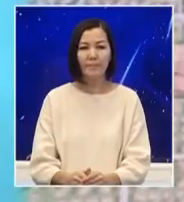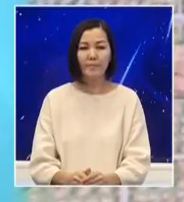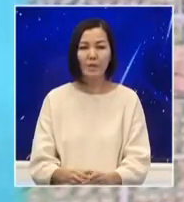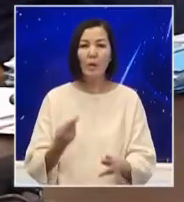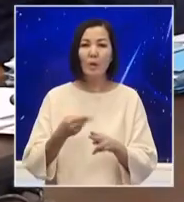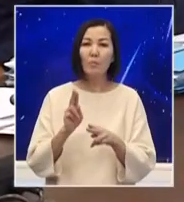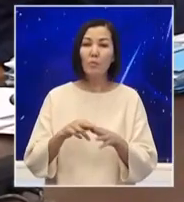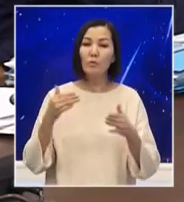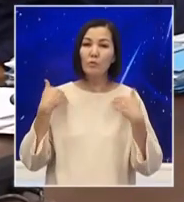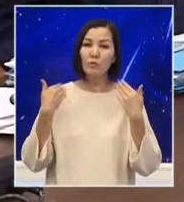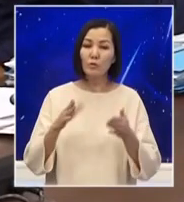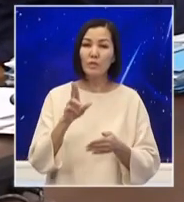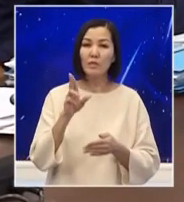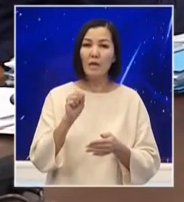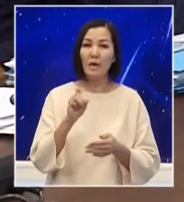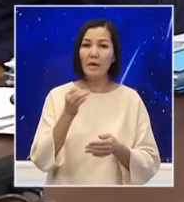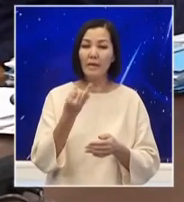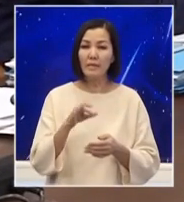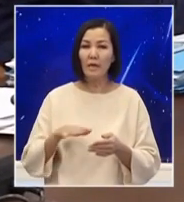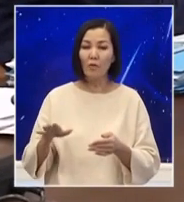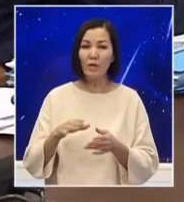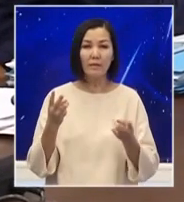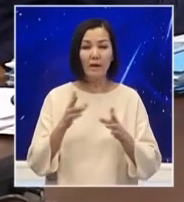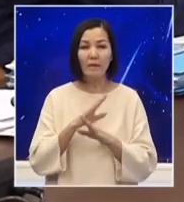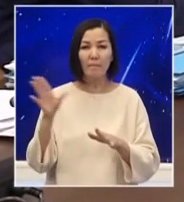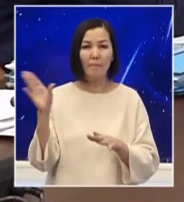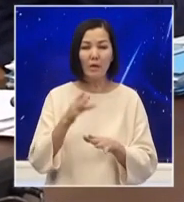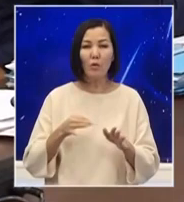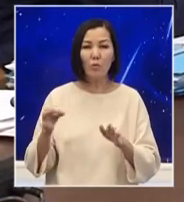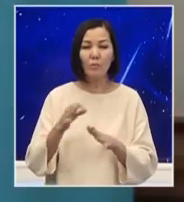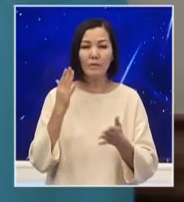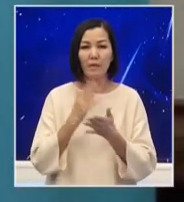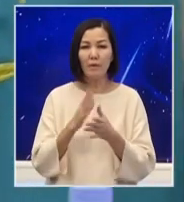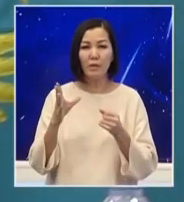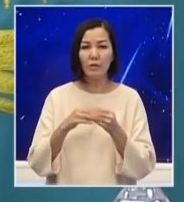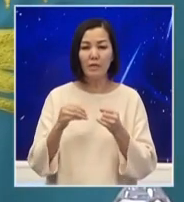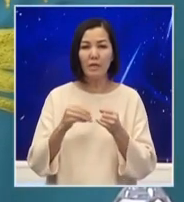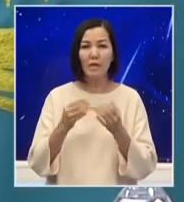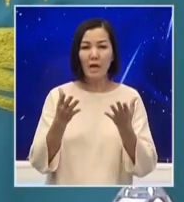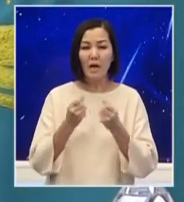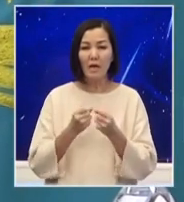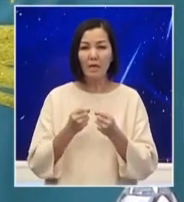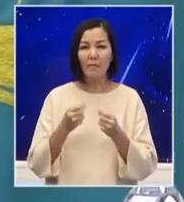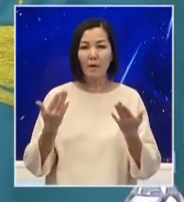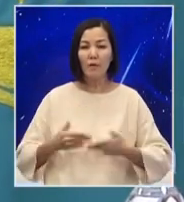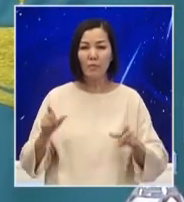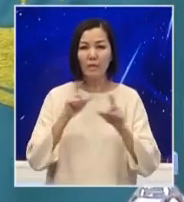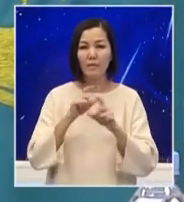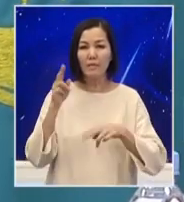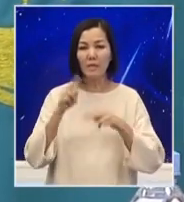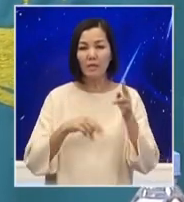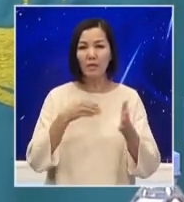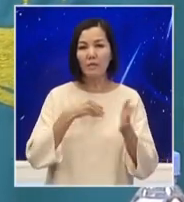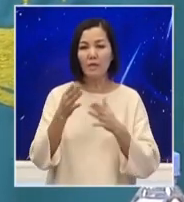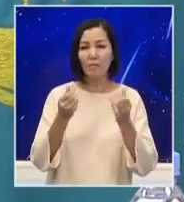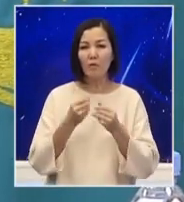Бұл ұсыныс тек Қарасай ауданында ғана емес. Облыстың барлық аймағында бар. Жер телімдерін алып, әлеуметтік нысандар салуға, сатып